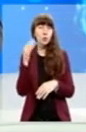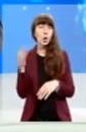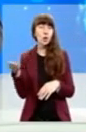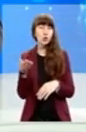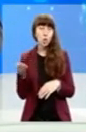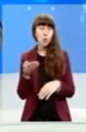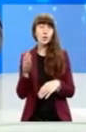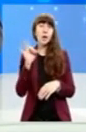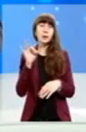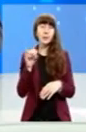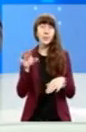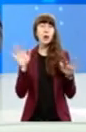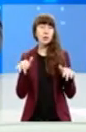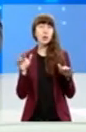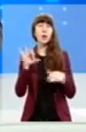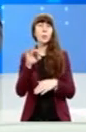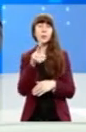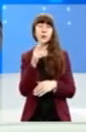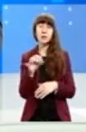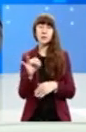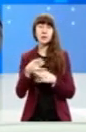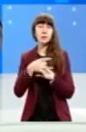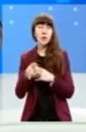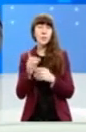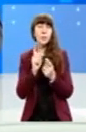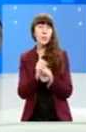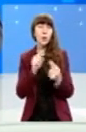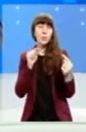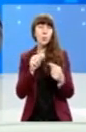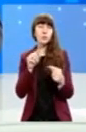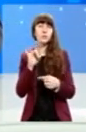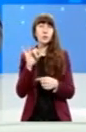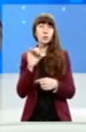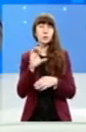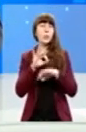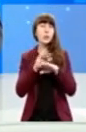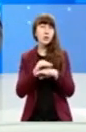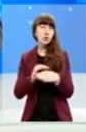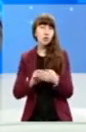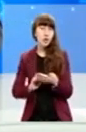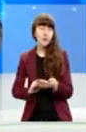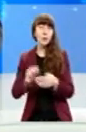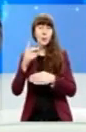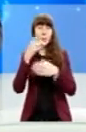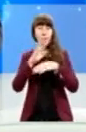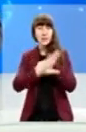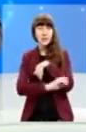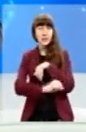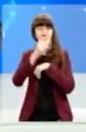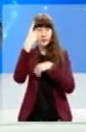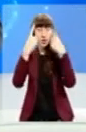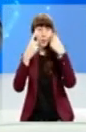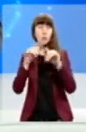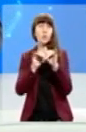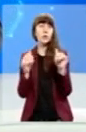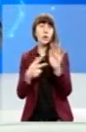отчеты акима города Аркалык и Амангельдинского района. Борьба с коварным вирусом продолжается. К сожалению, по последним данным, количество заболевших увеличилось